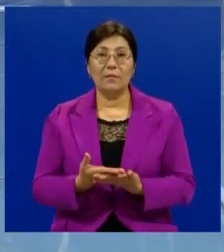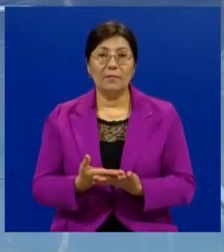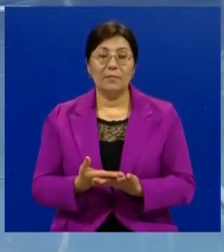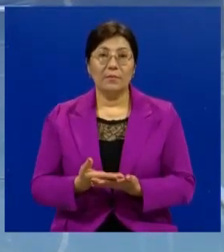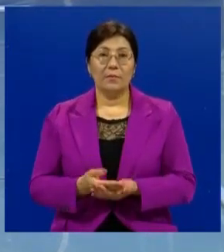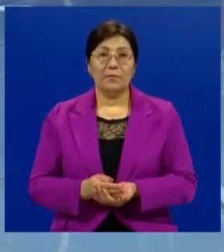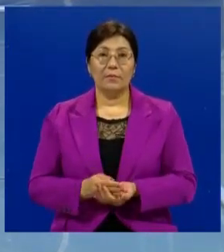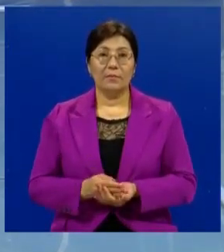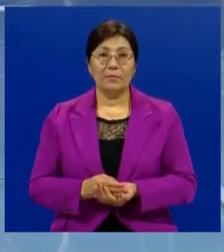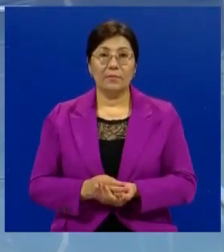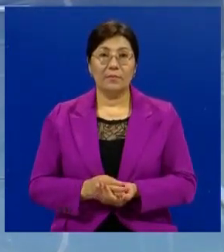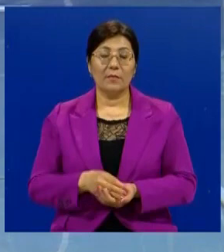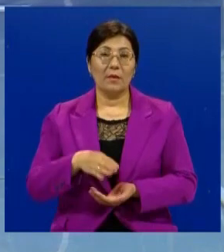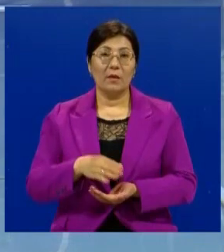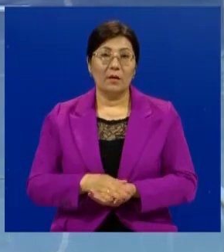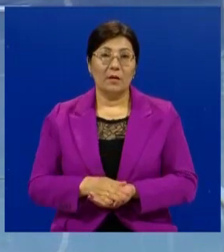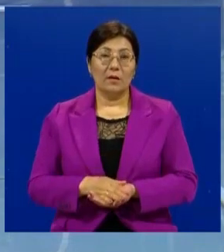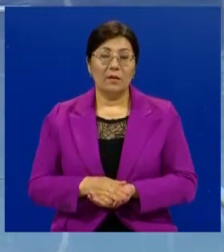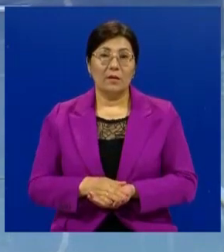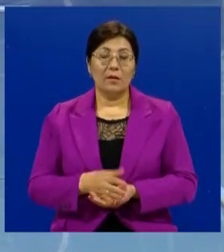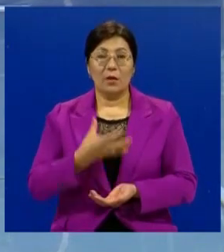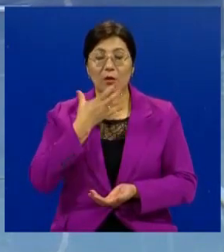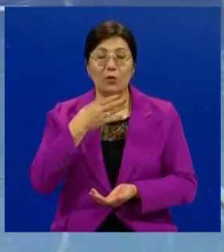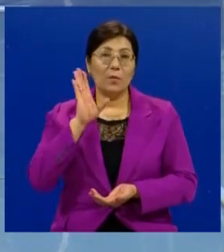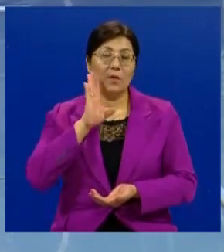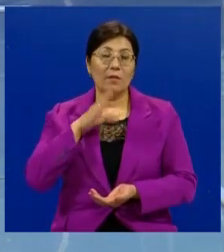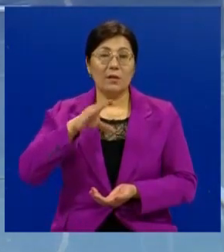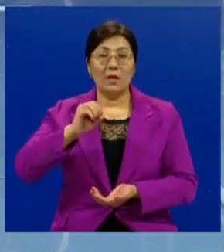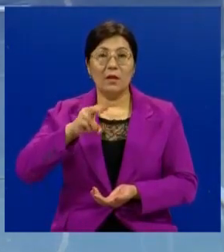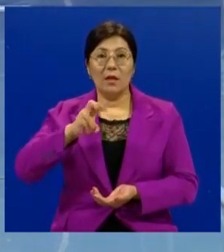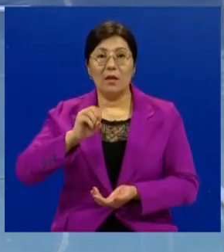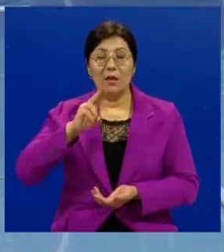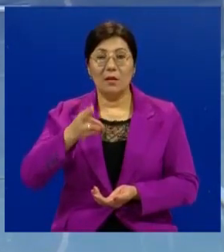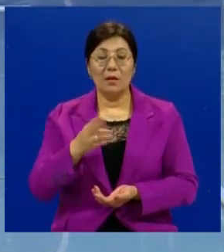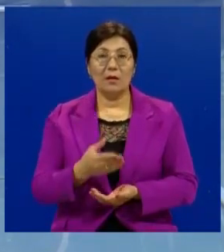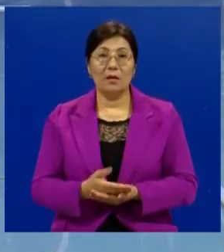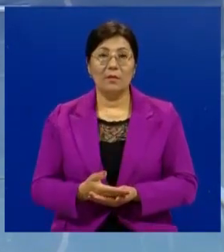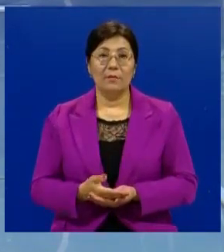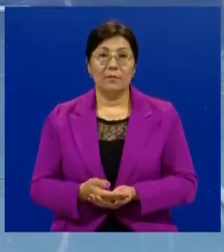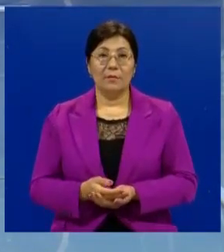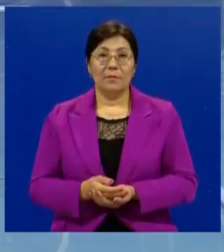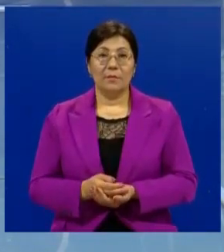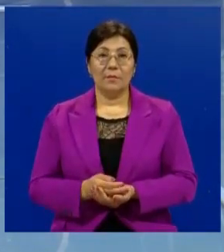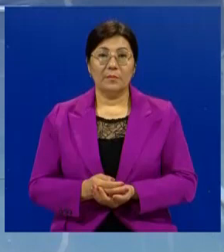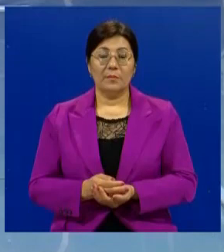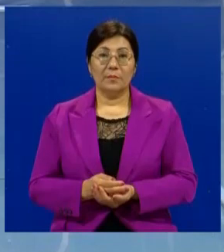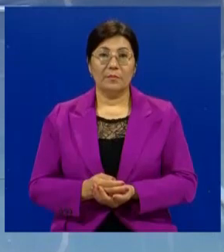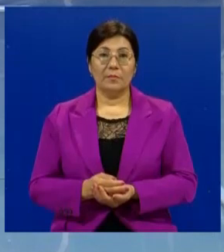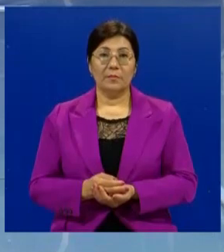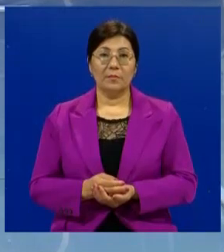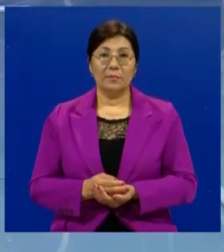почти минеральная, а теплая вода Елек, к которому прибегали сайгаки. И